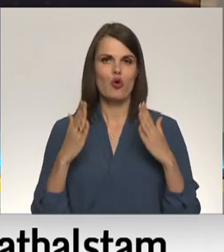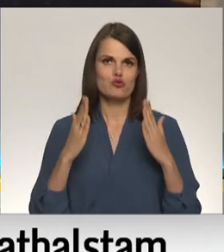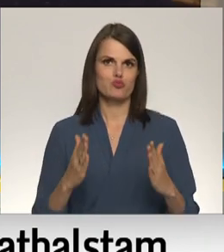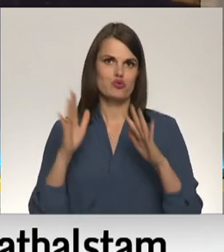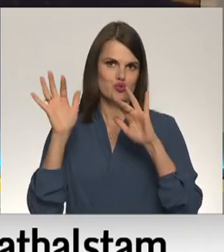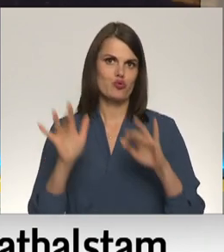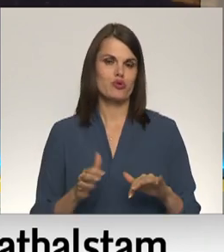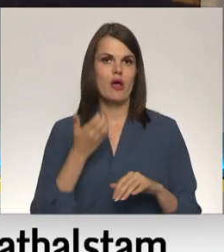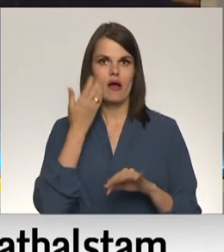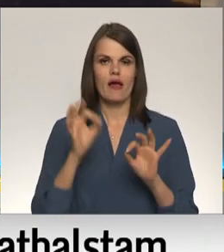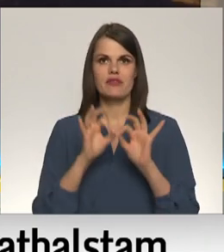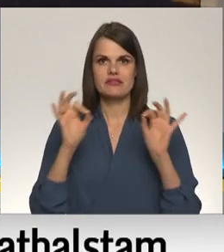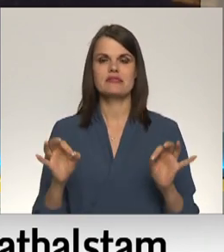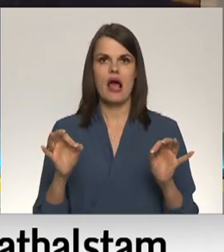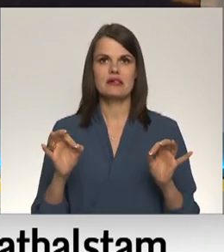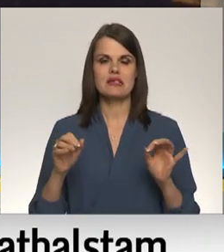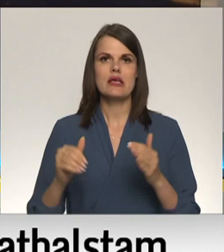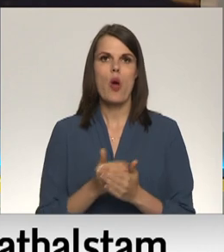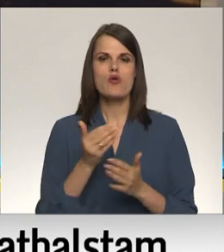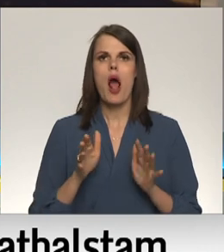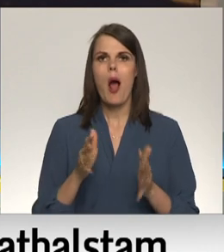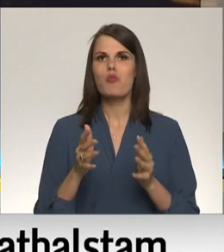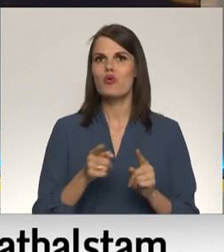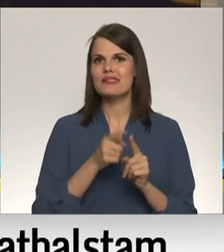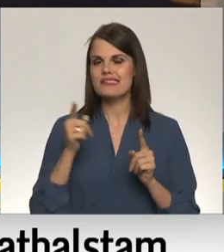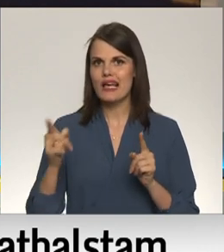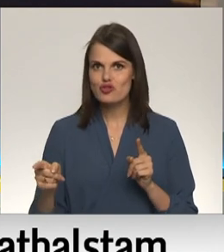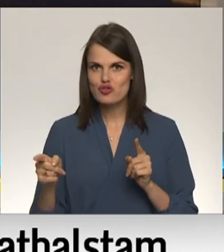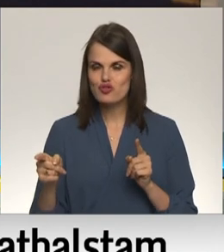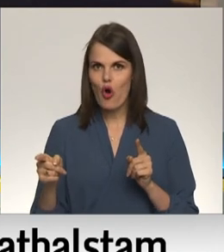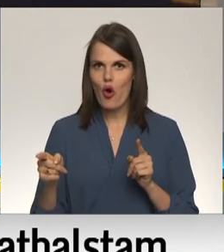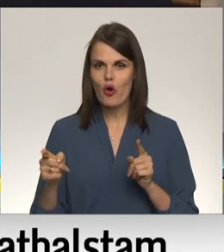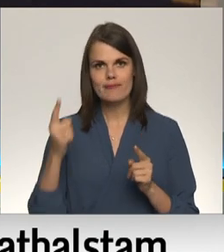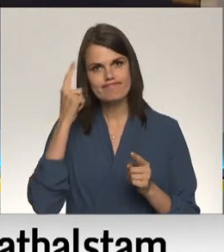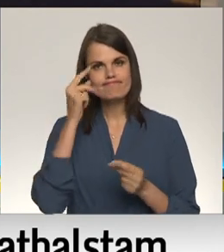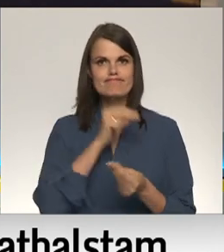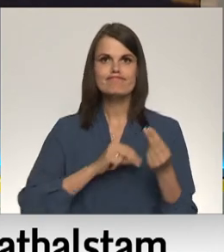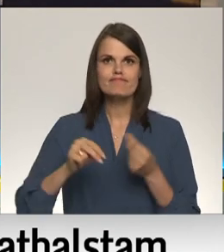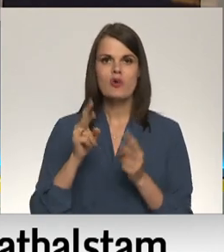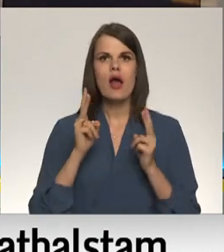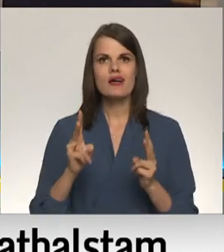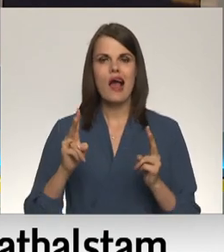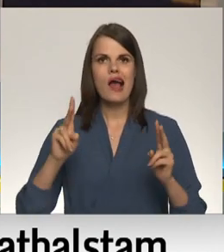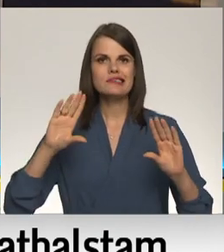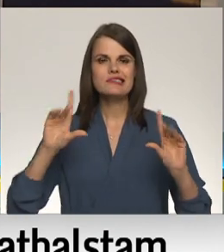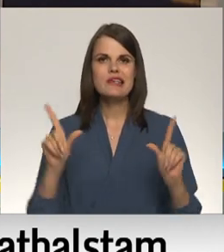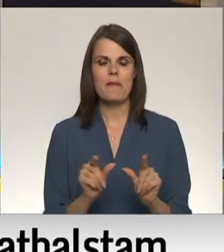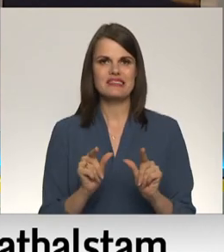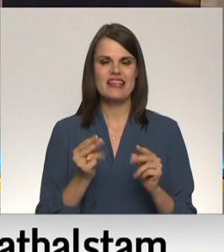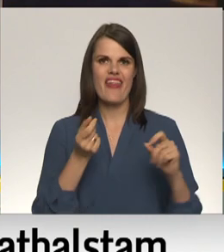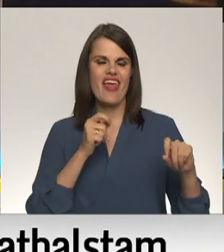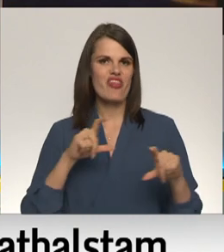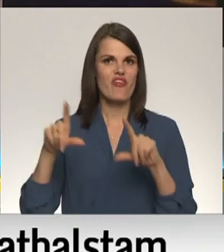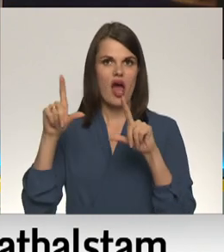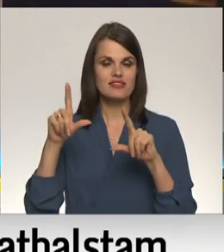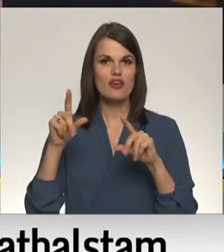sezonai. Un Labklājības ministrija ir sagatavojusi virkni priekšlikumu inflācijas ietekmes mazināšanai. Valsts naudas maka turētāja